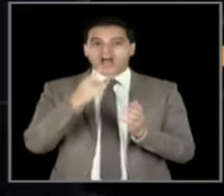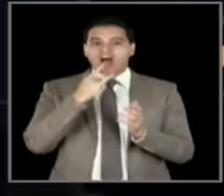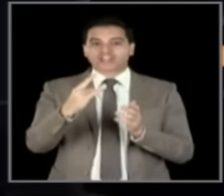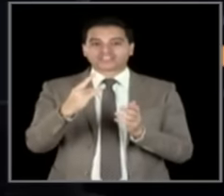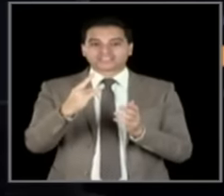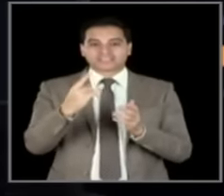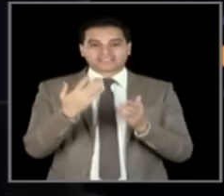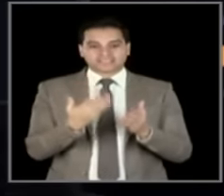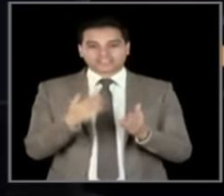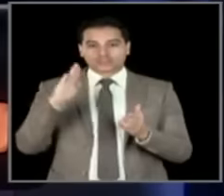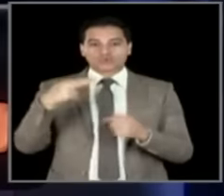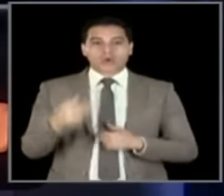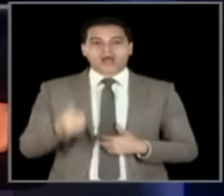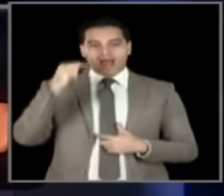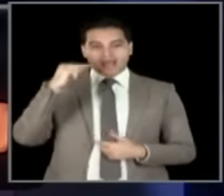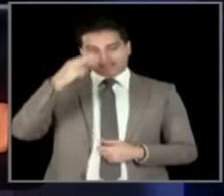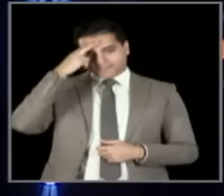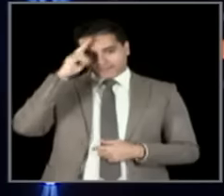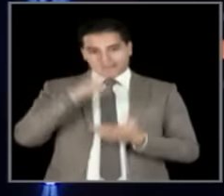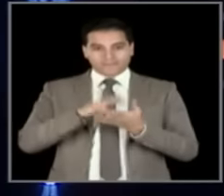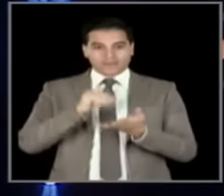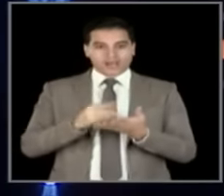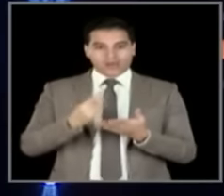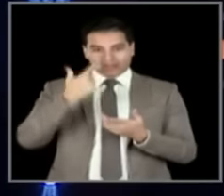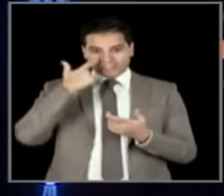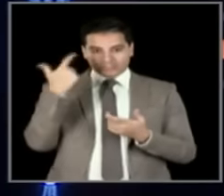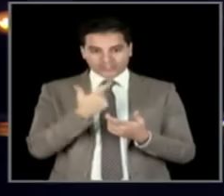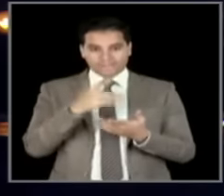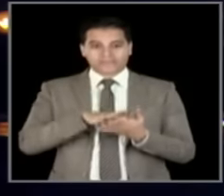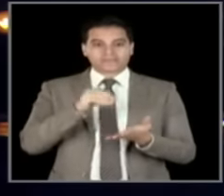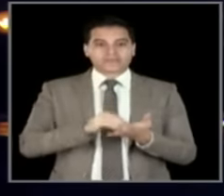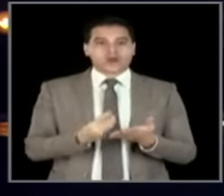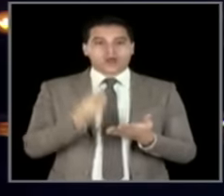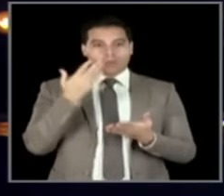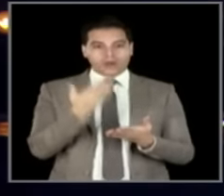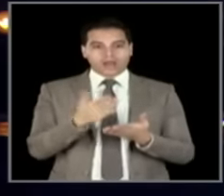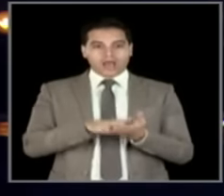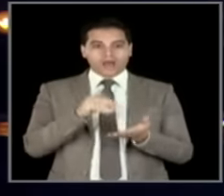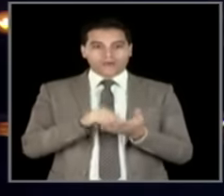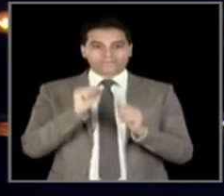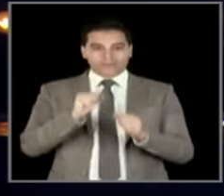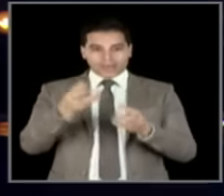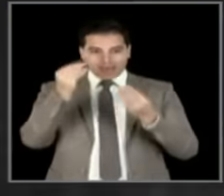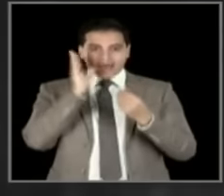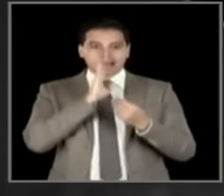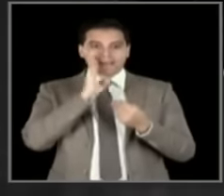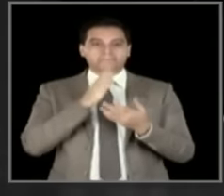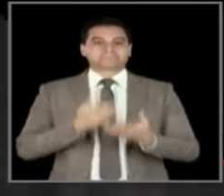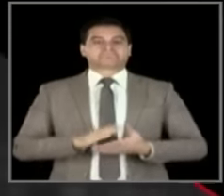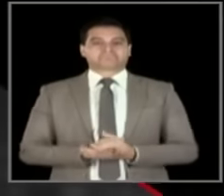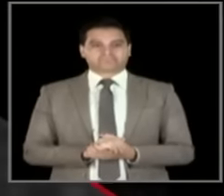سنين. سعاد مين هتبتدي الاول؟ هما يتفضلوا يبتدوا. عين شمس هتبتدوا الاول. واول فقره هي فقره العلم.